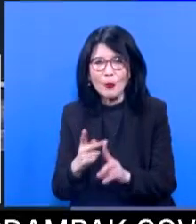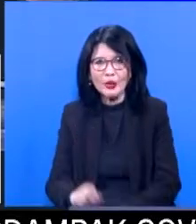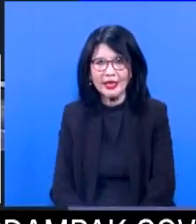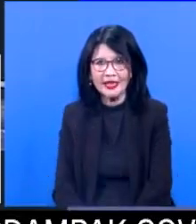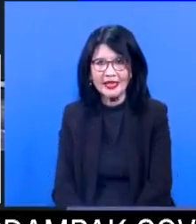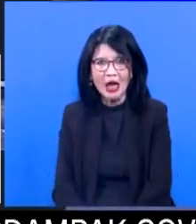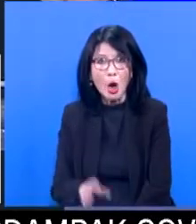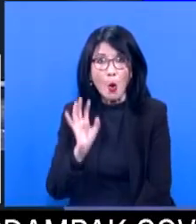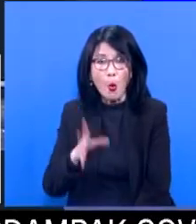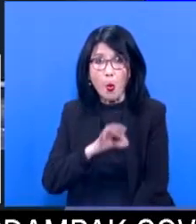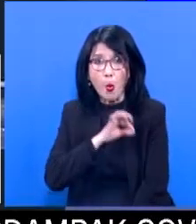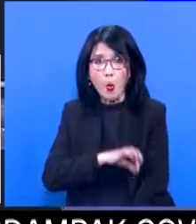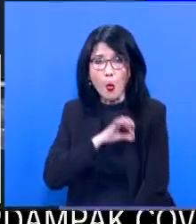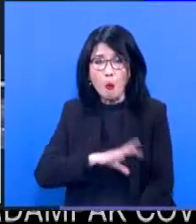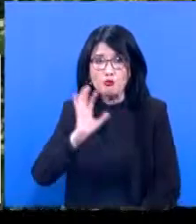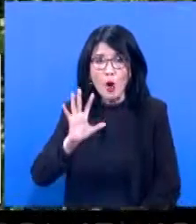menghasilkan jutaan rupiah.